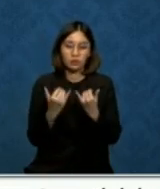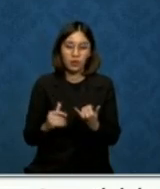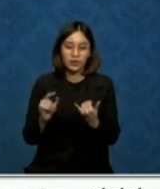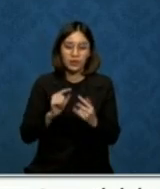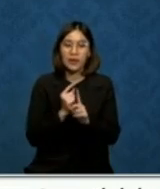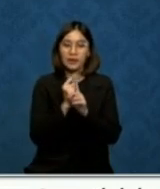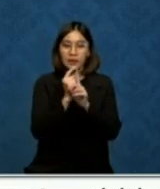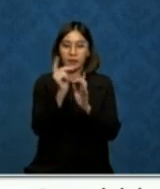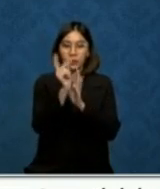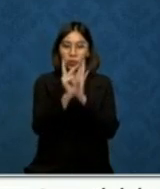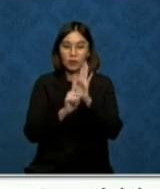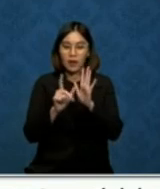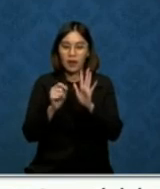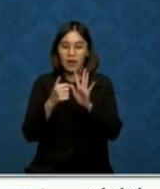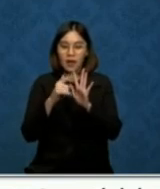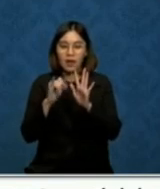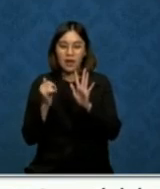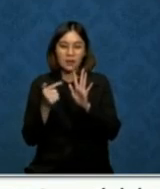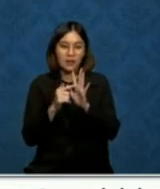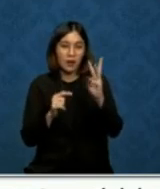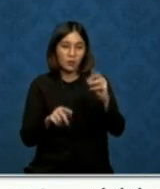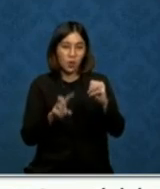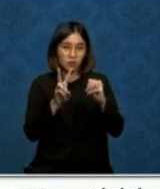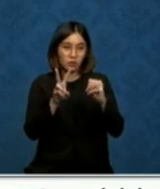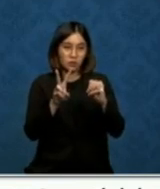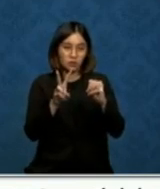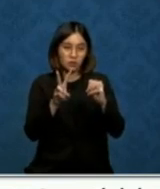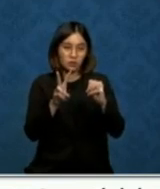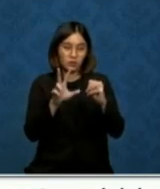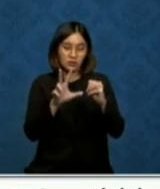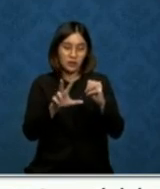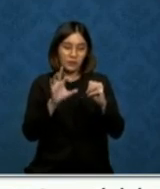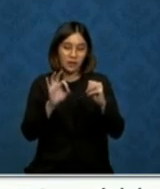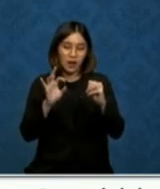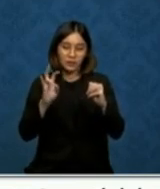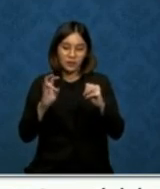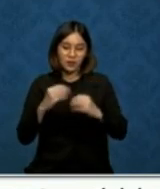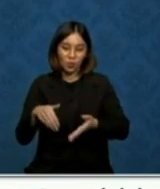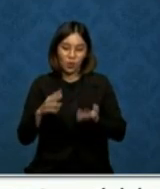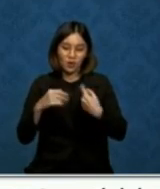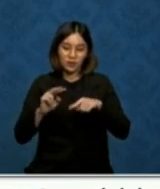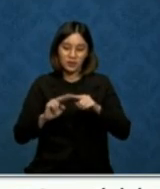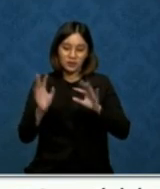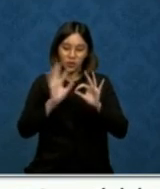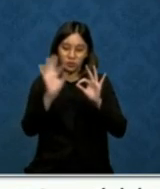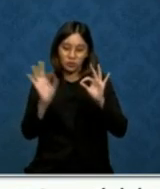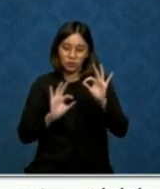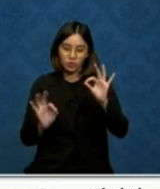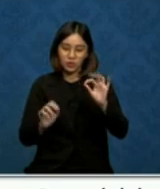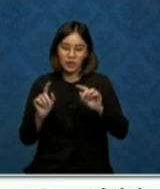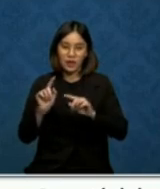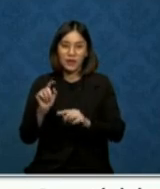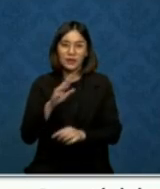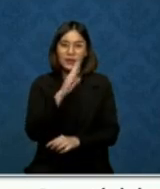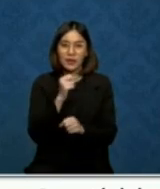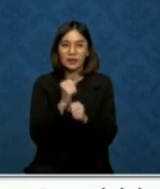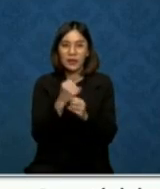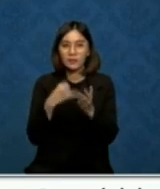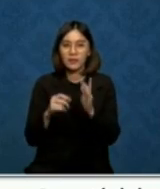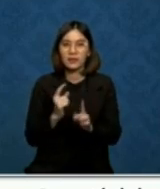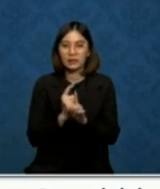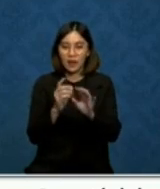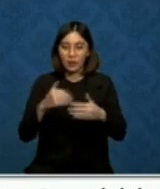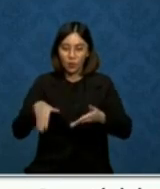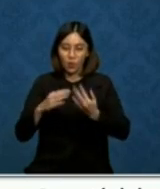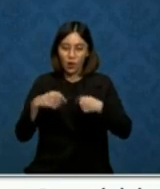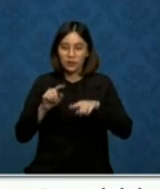ตามกฎประมวลกฎหมายอาญามาตรา2ขออภัยค่ะ397วรรค2บัญญัติไว้ว่าถ้าการกระทำความผิดตามวรรค1เป็นการกระ